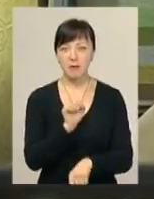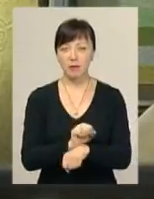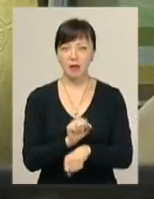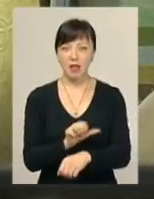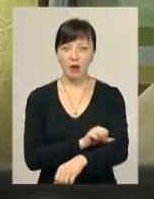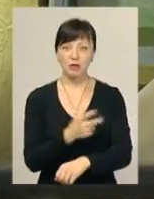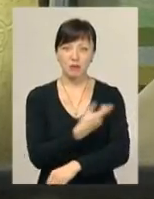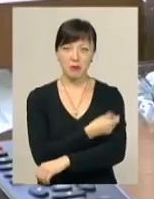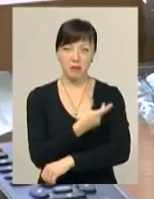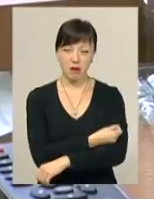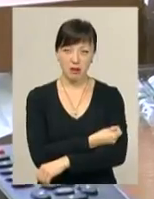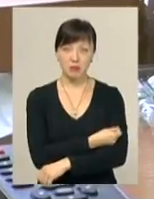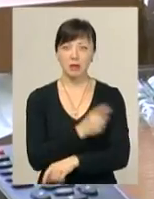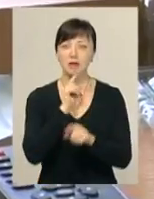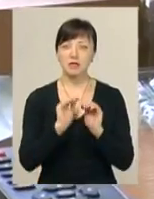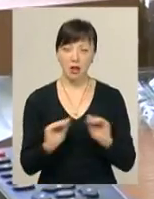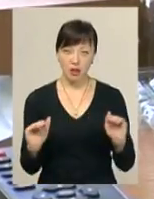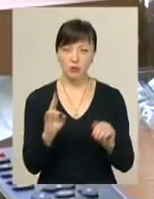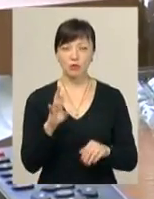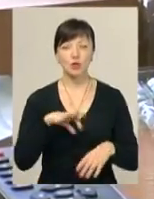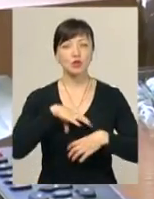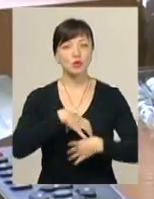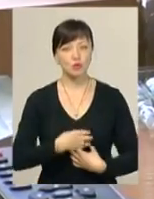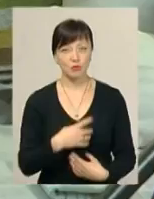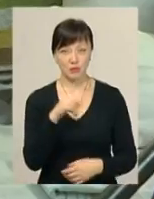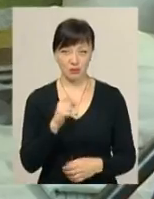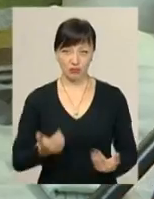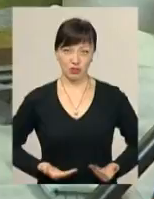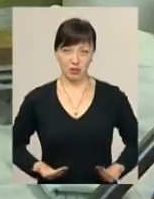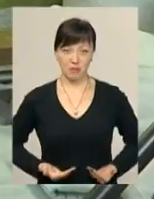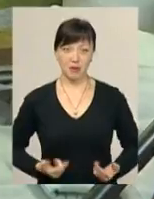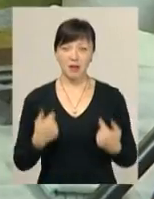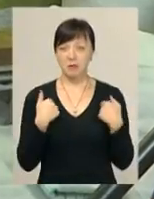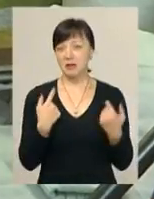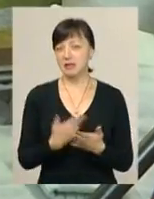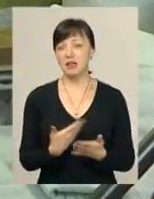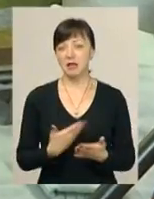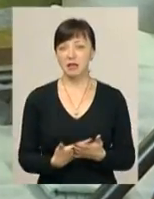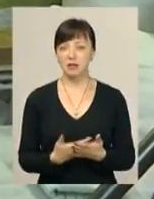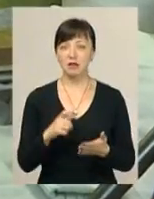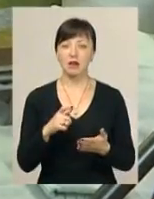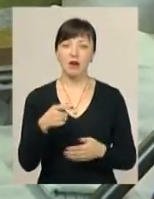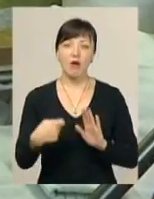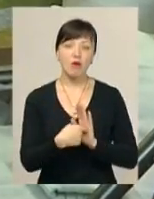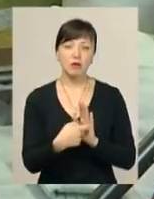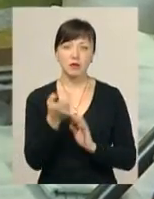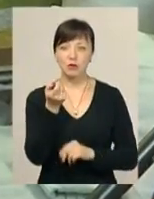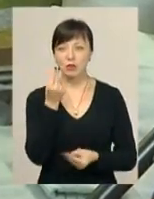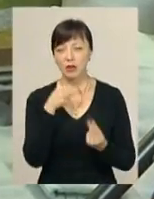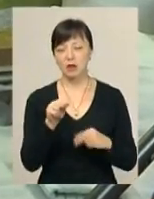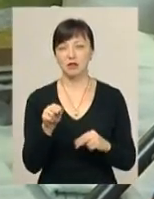наркотичними препаратами. У затишку, але і з сумом за життям. Мені здається, кормлють трохи краще.